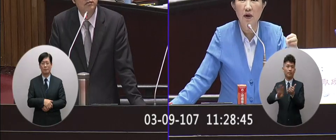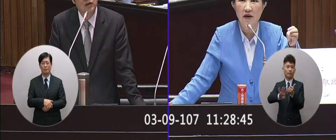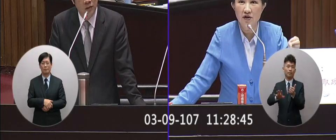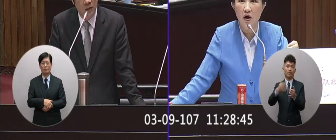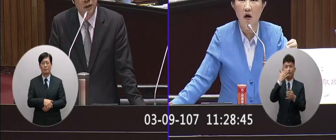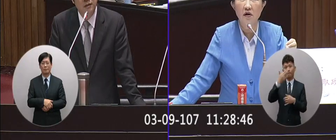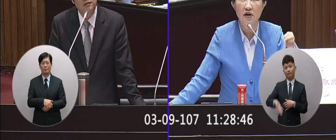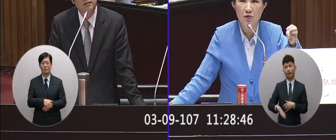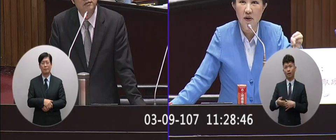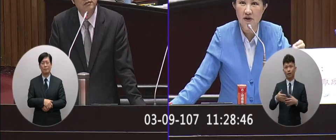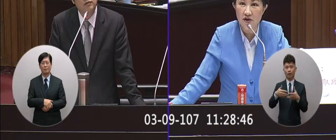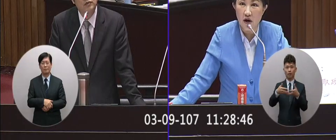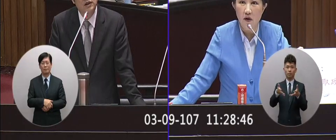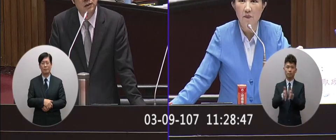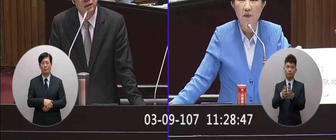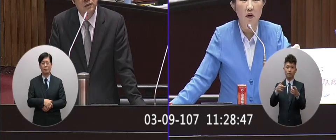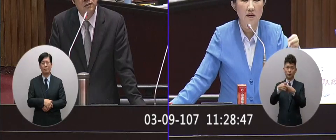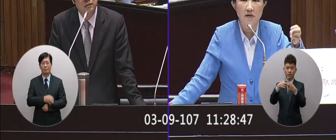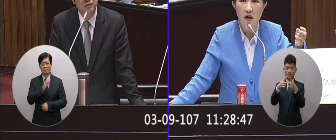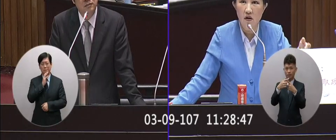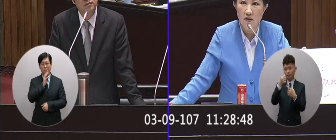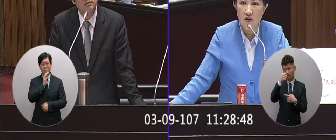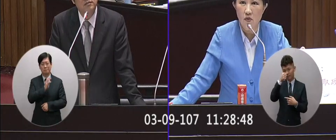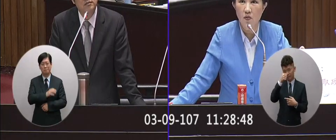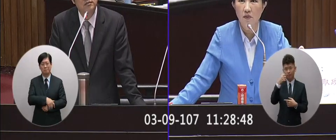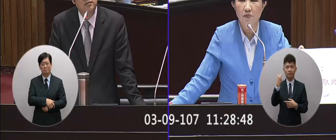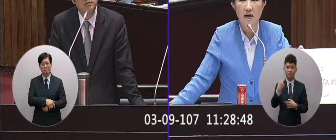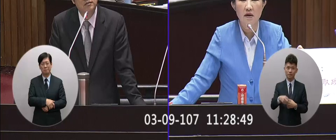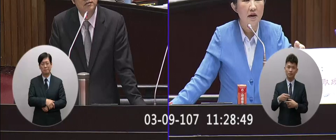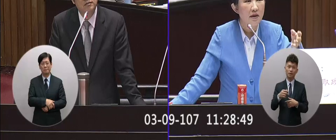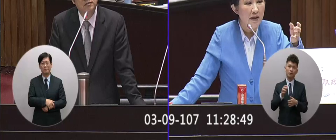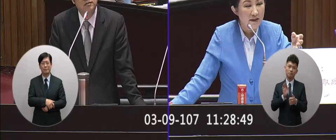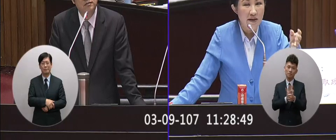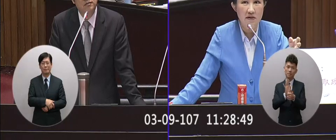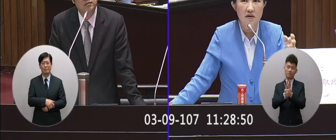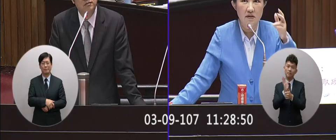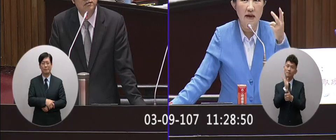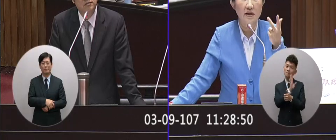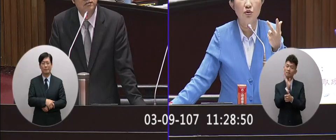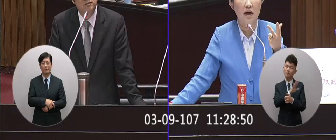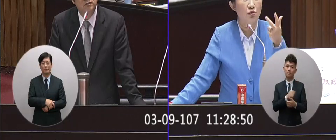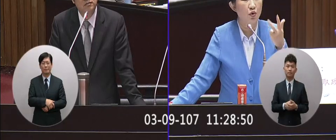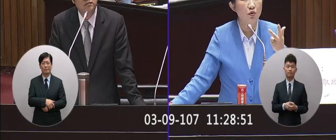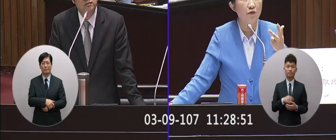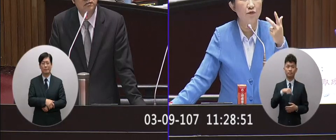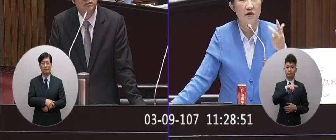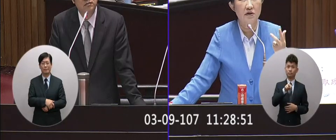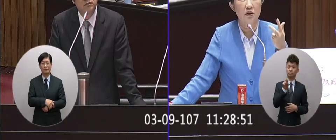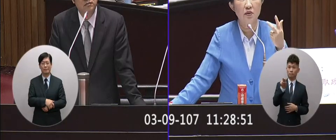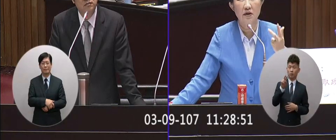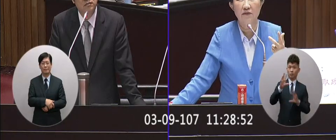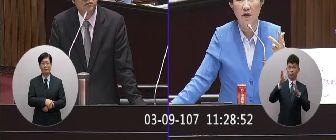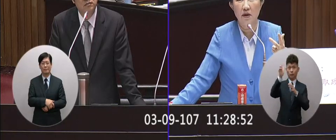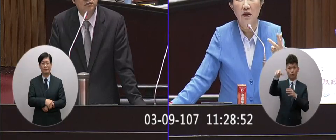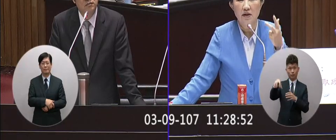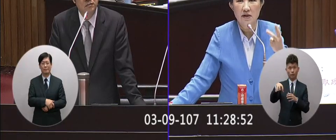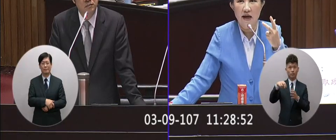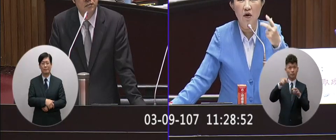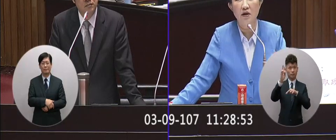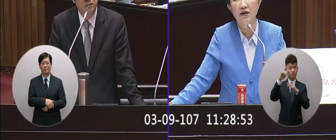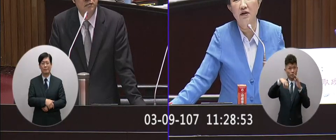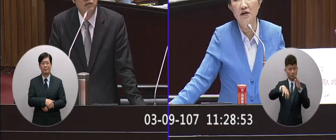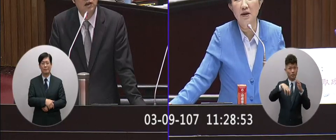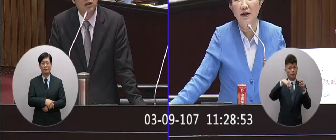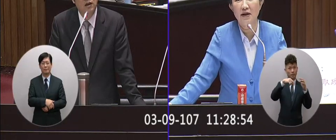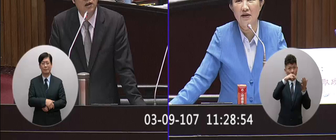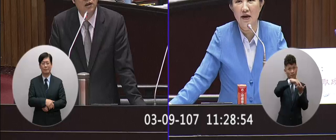那个部会很小，人数很少， 是， 哈，那然后这个功能不彰，那但是大家就看总统府、行政院、立法院这